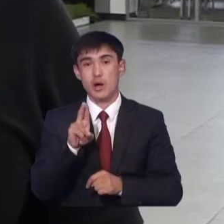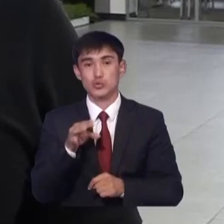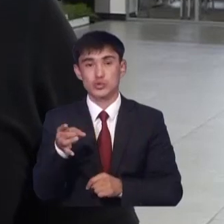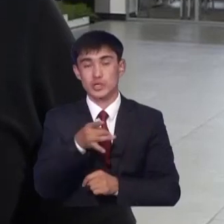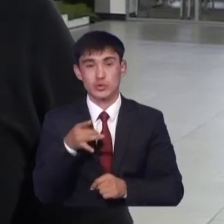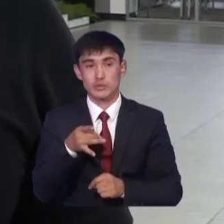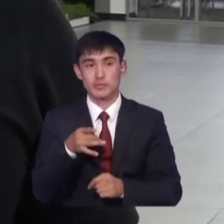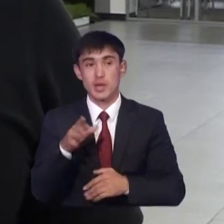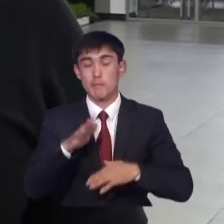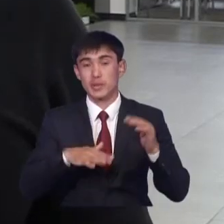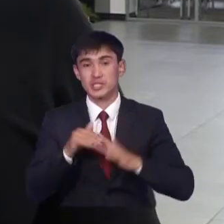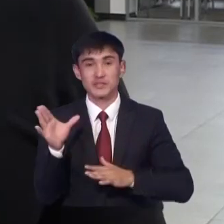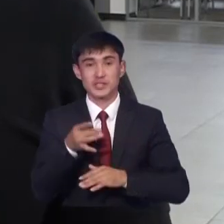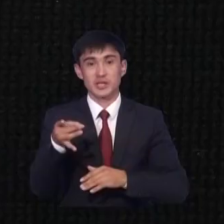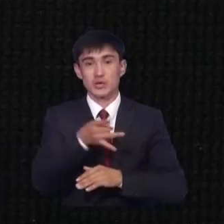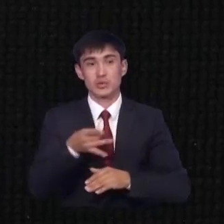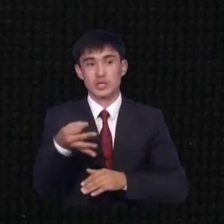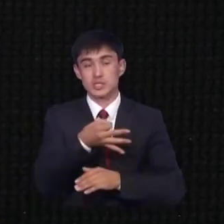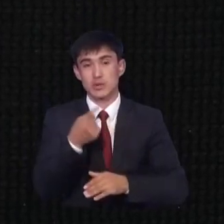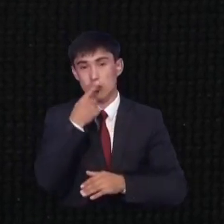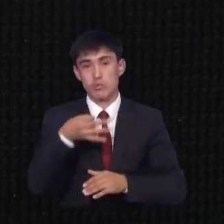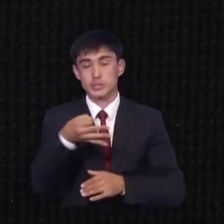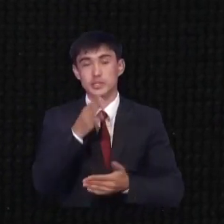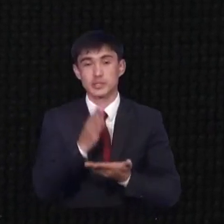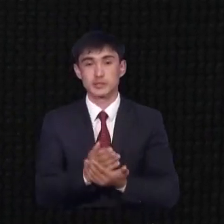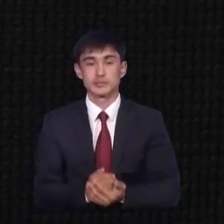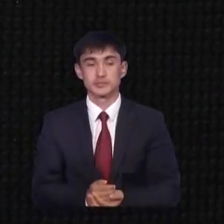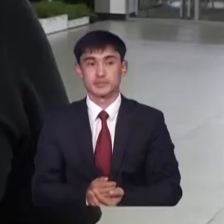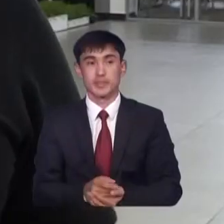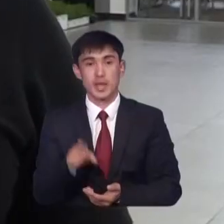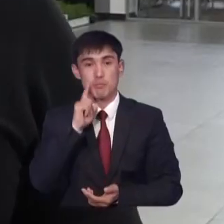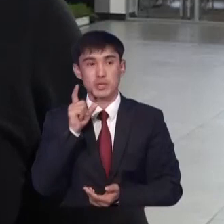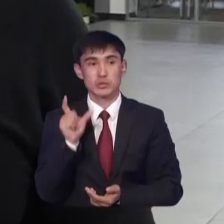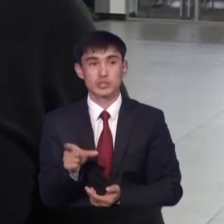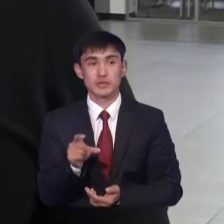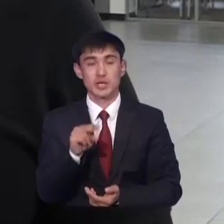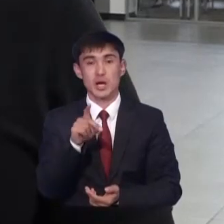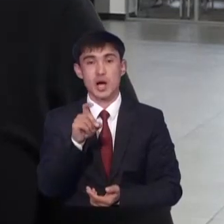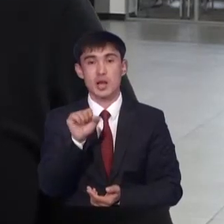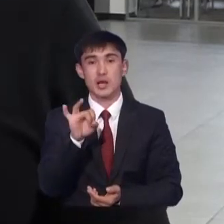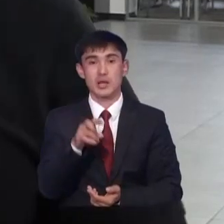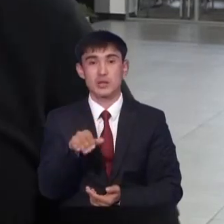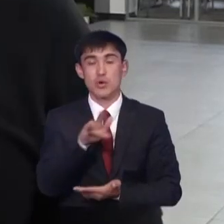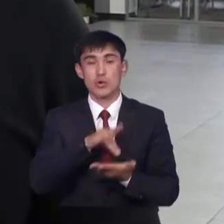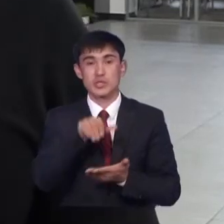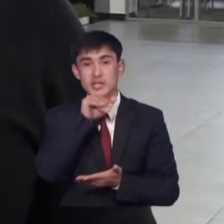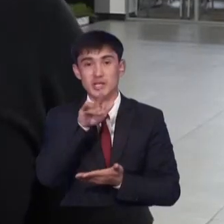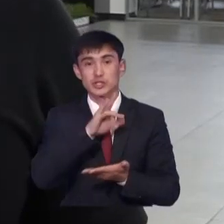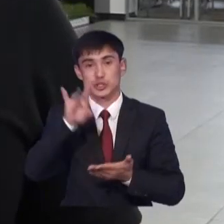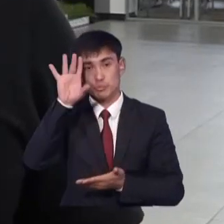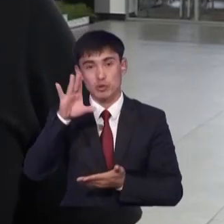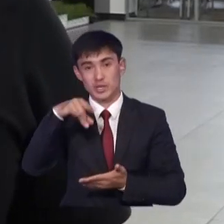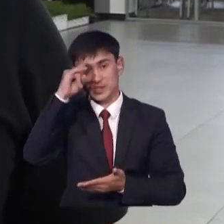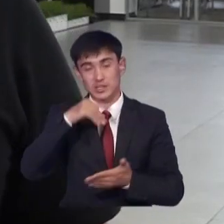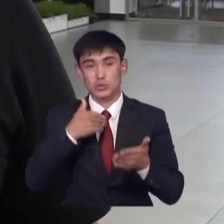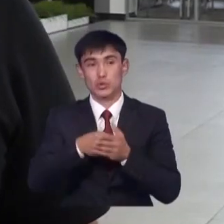район, практически все районы нашей области. Молодой человек Хаджатулла Алихан, он с города Текели, чемпион Казахстана до 14